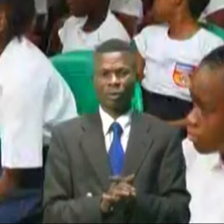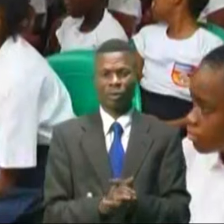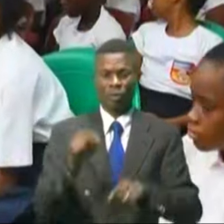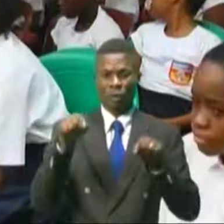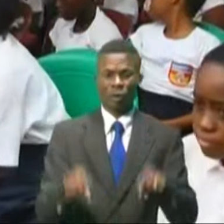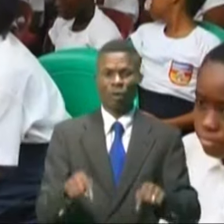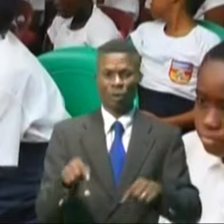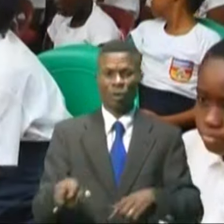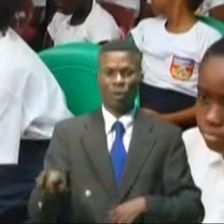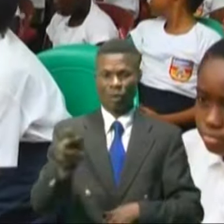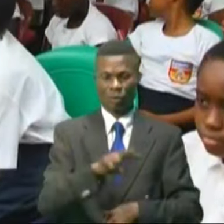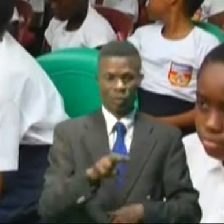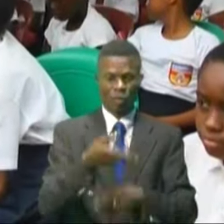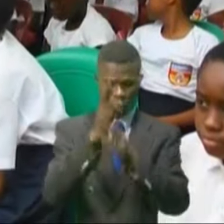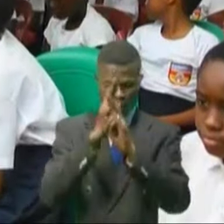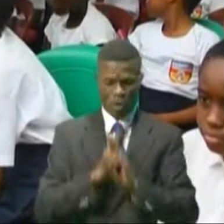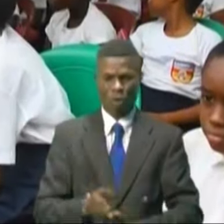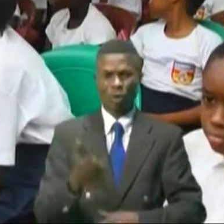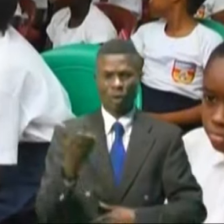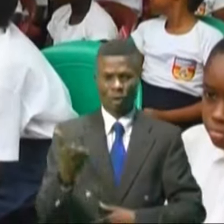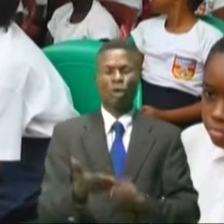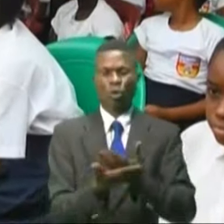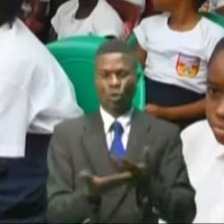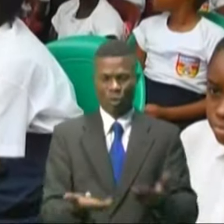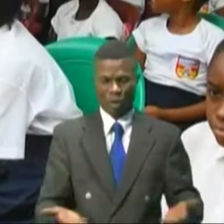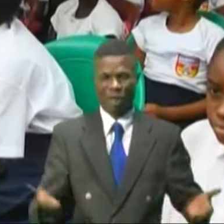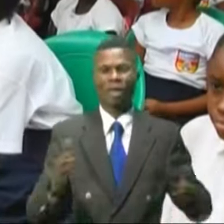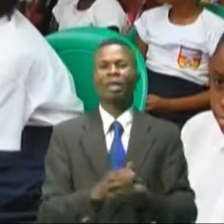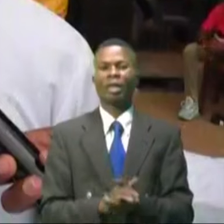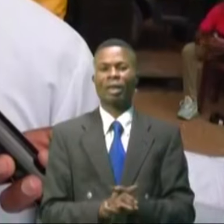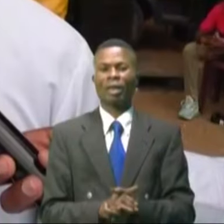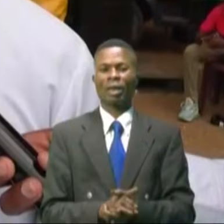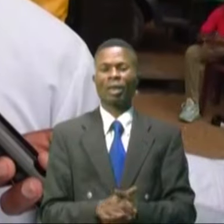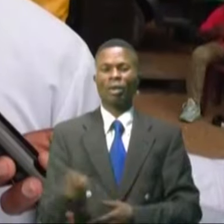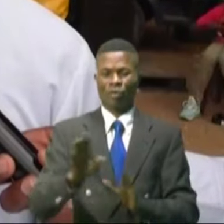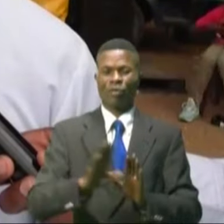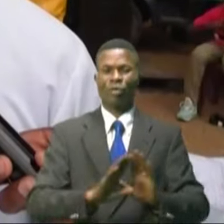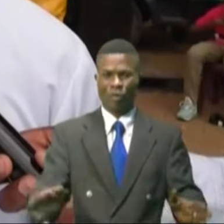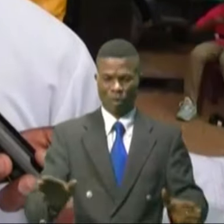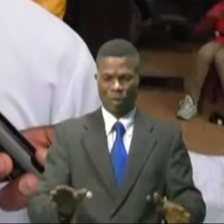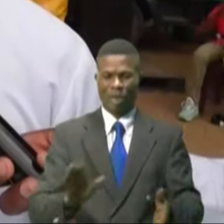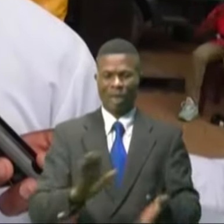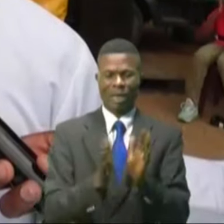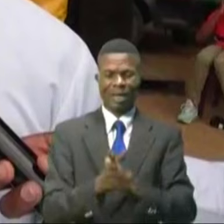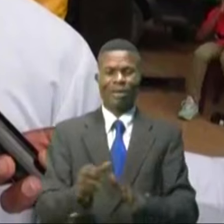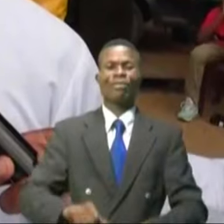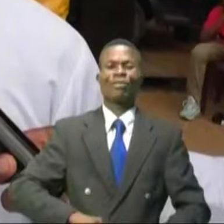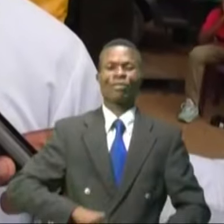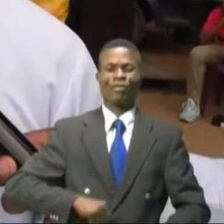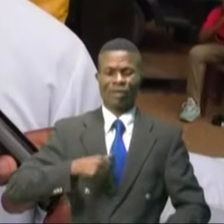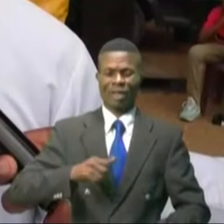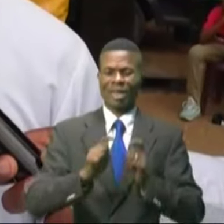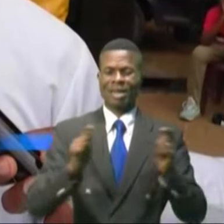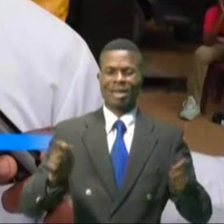Aujourd'hui, vous êtes en l'honneur. Oui, vous méritez d'en être fier, très